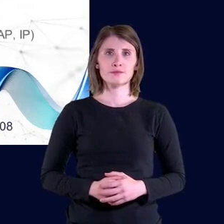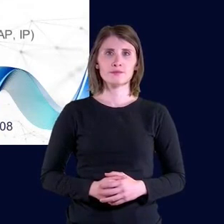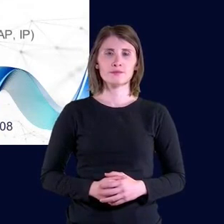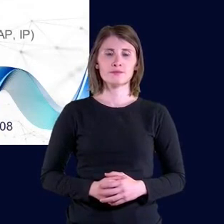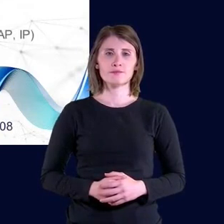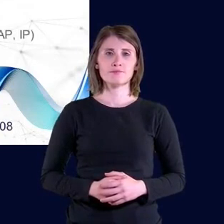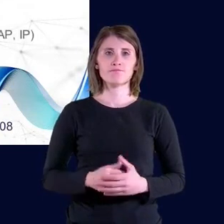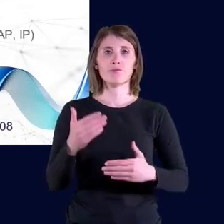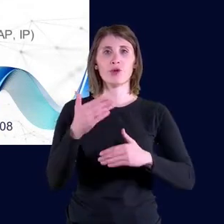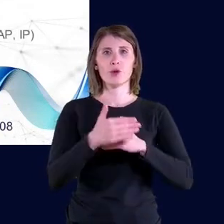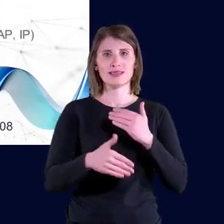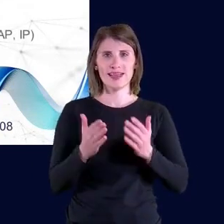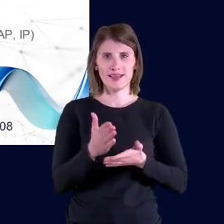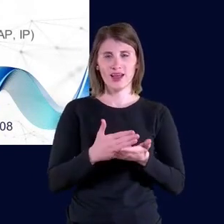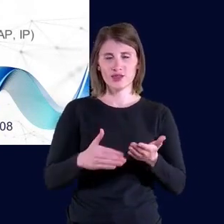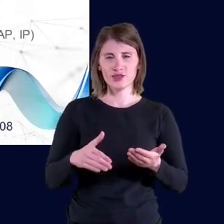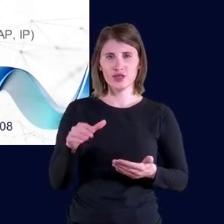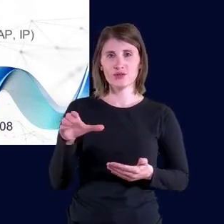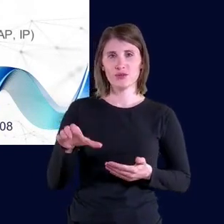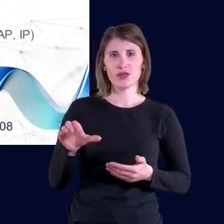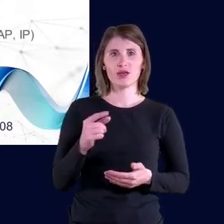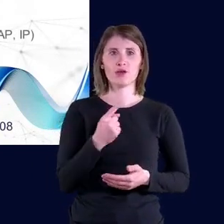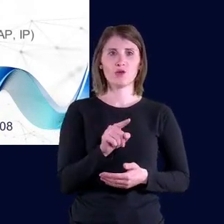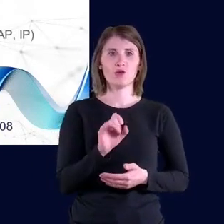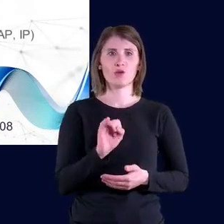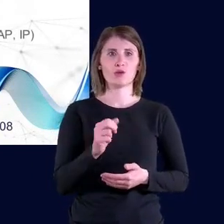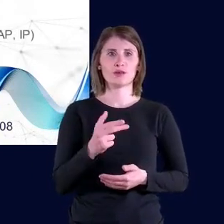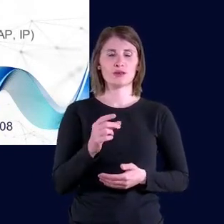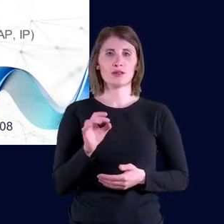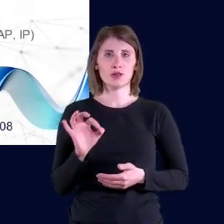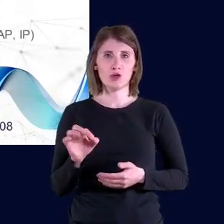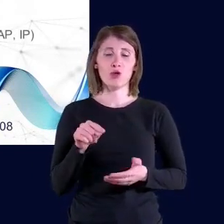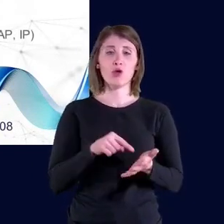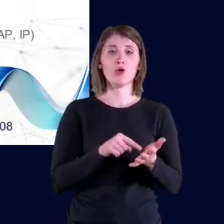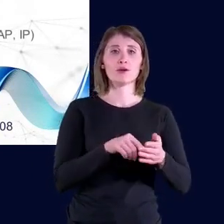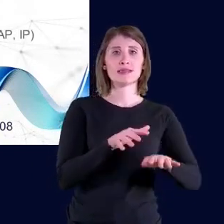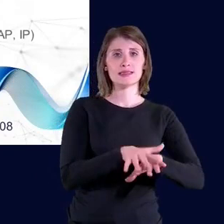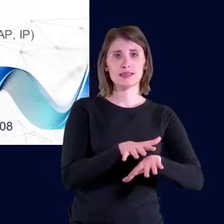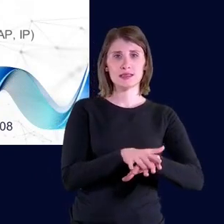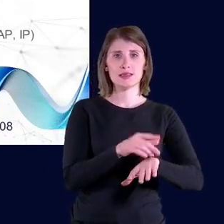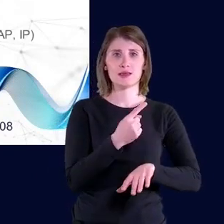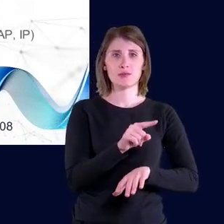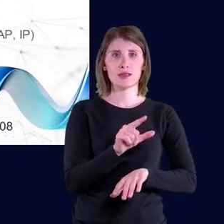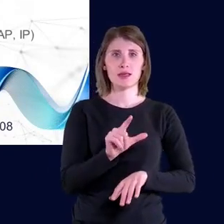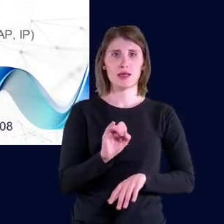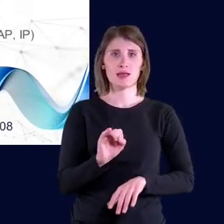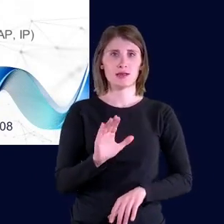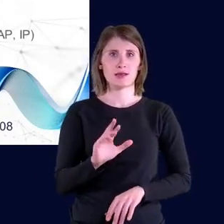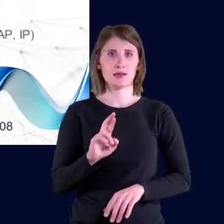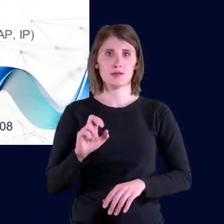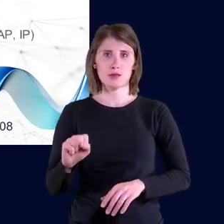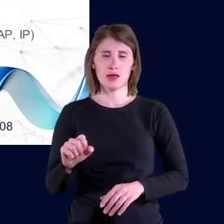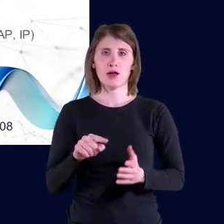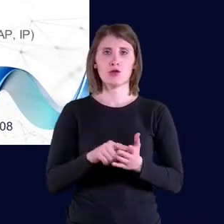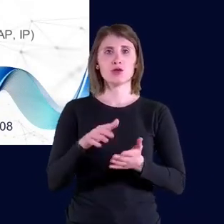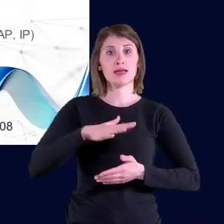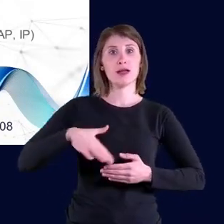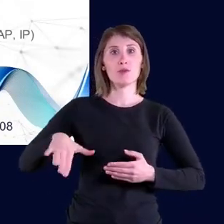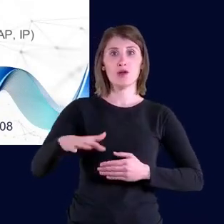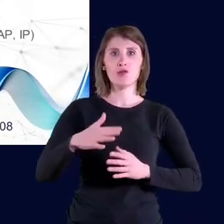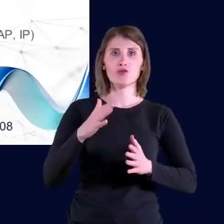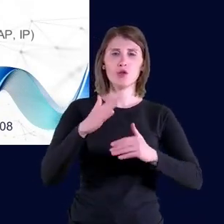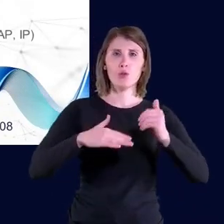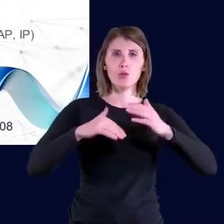i ostatnia część pakietu Dingo system delibera jest to platforma do budowy bibliotek